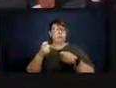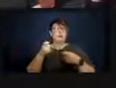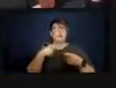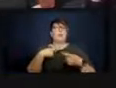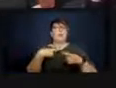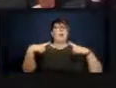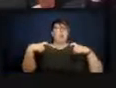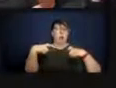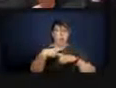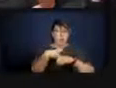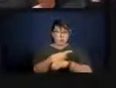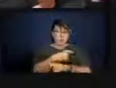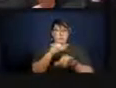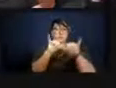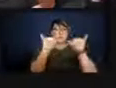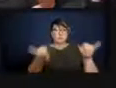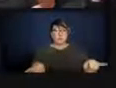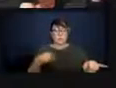تصفحها وأيضا